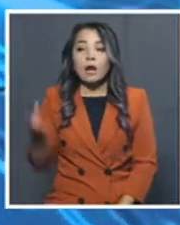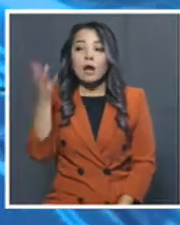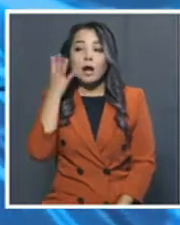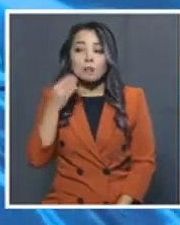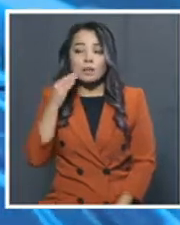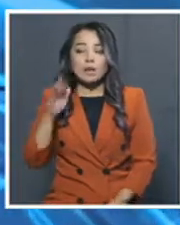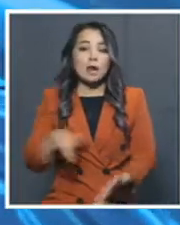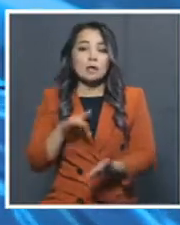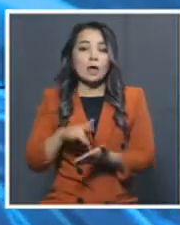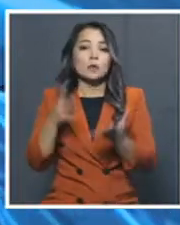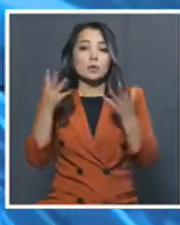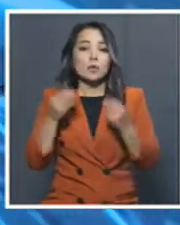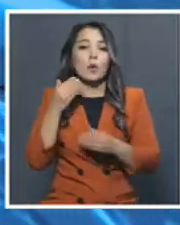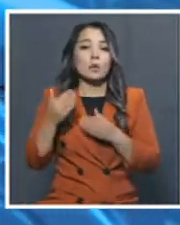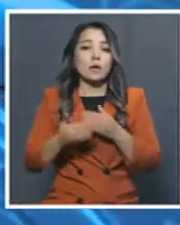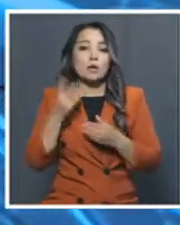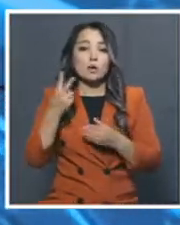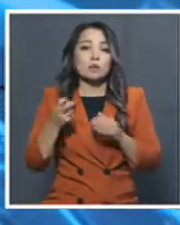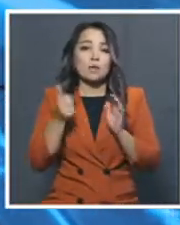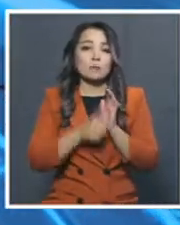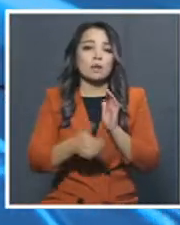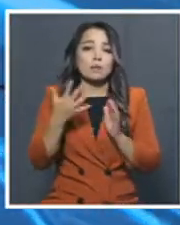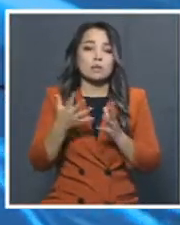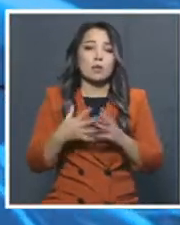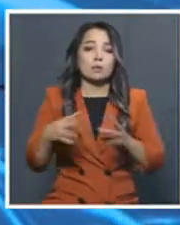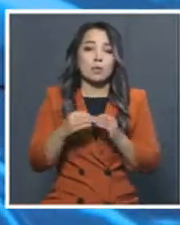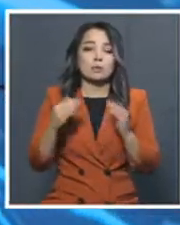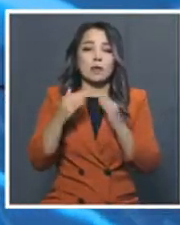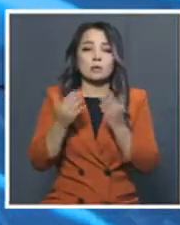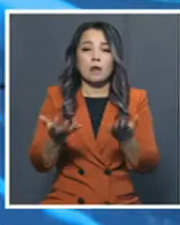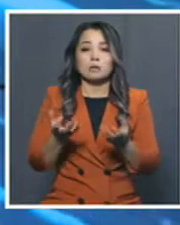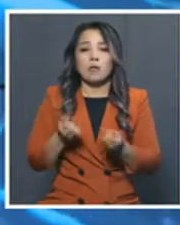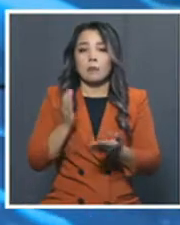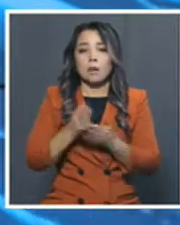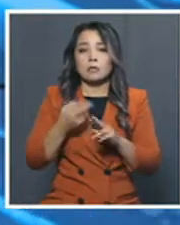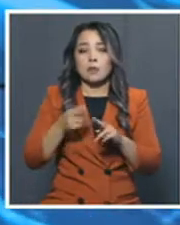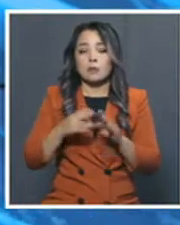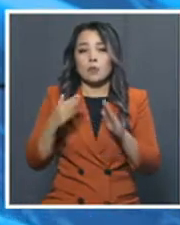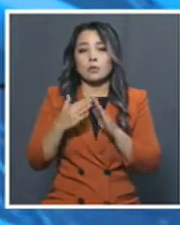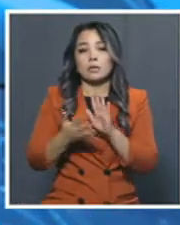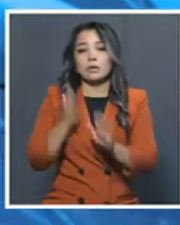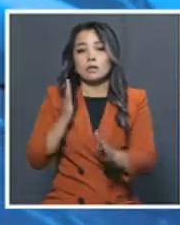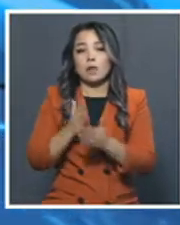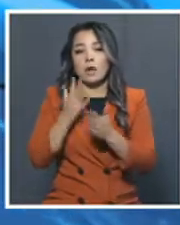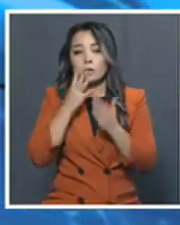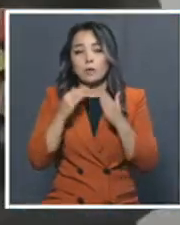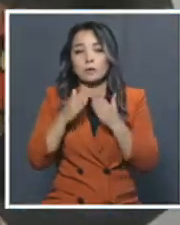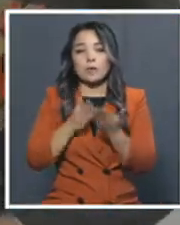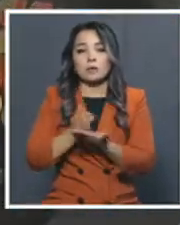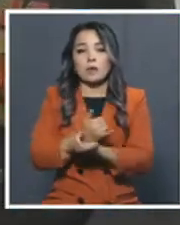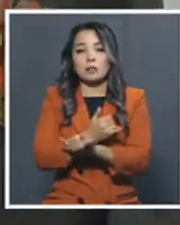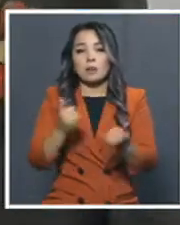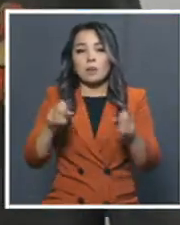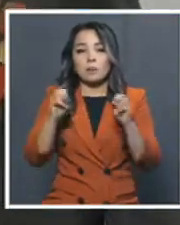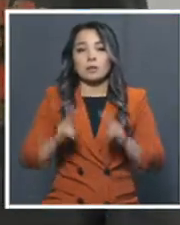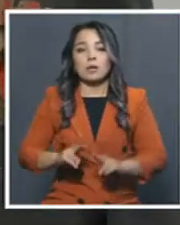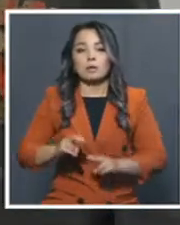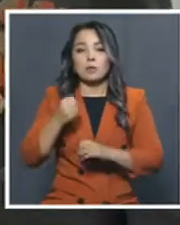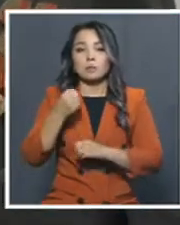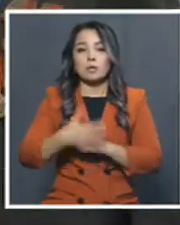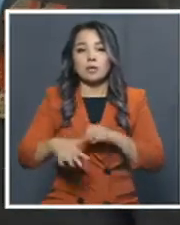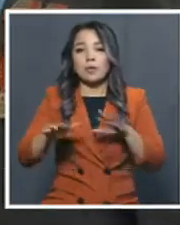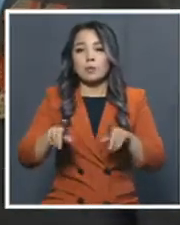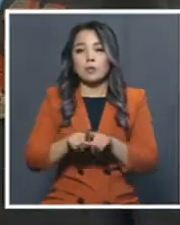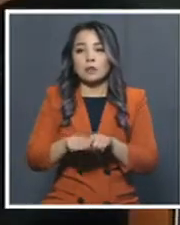Алматыда қала күніне орай 265 отбасы баспаналы болды. Үй кезегіне тұрғандарға коммуналды тұрғын үй қорынан пәтер ұсынылып отыр.